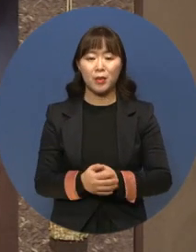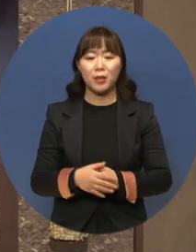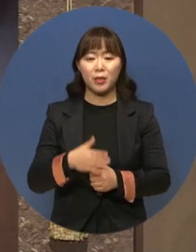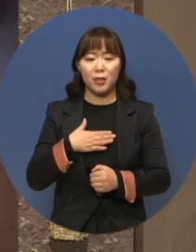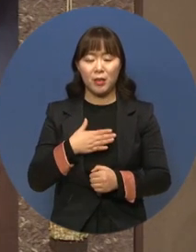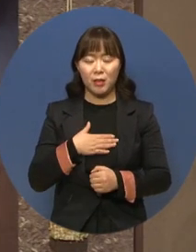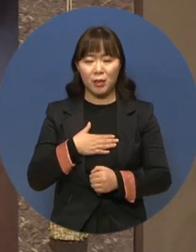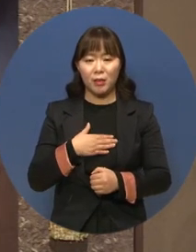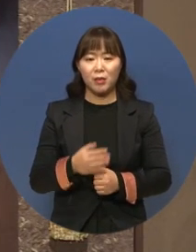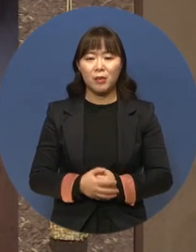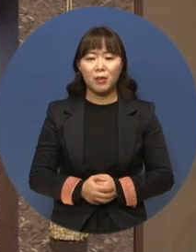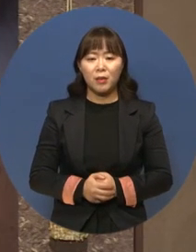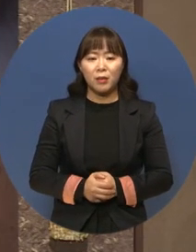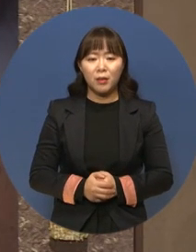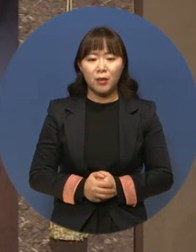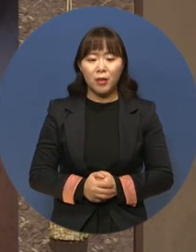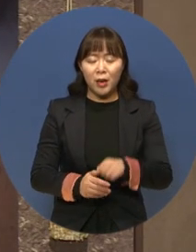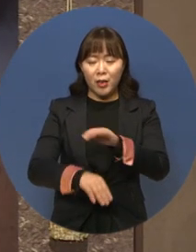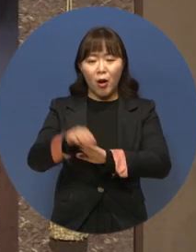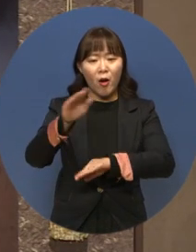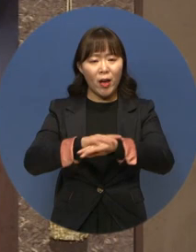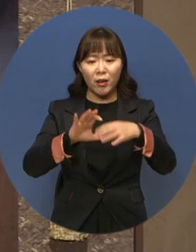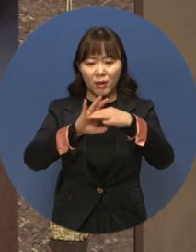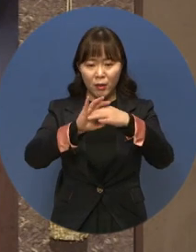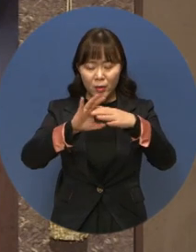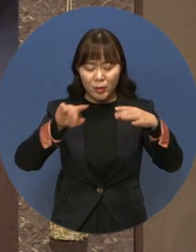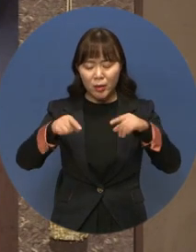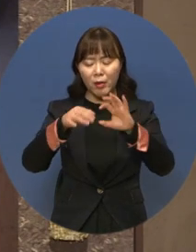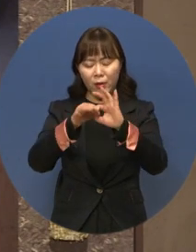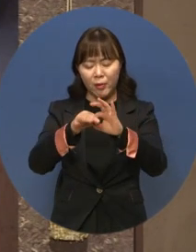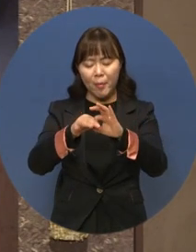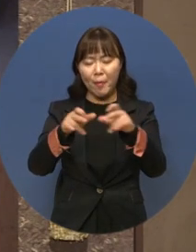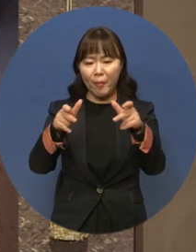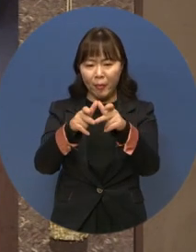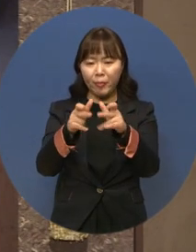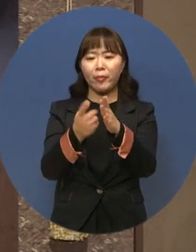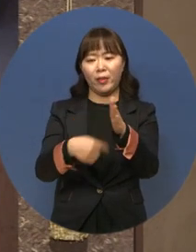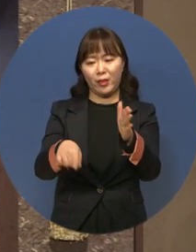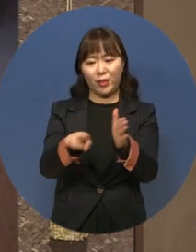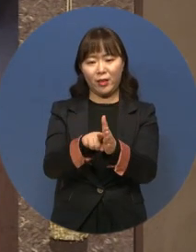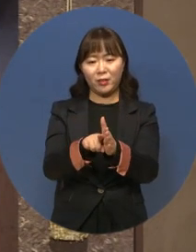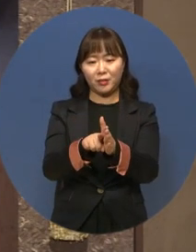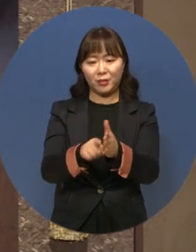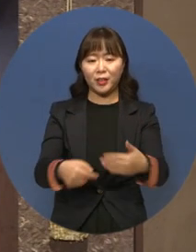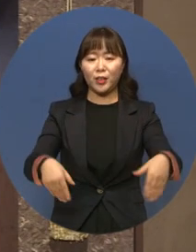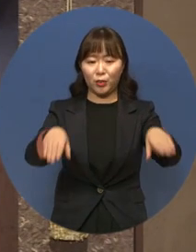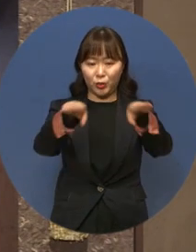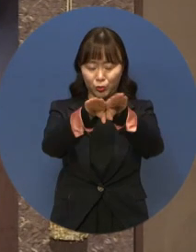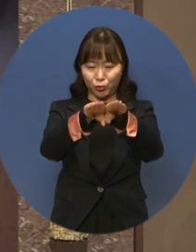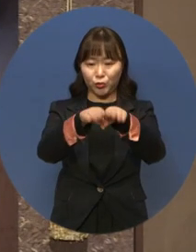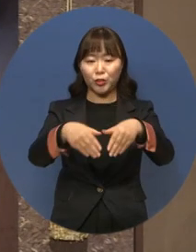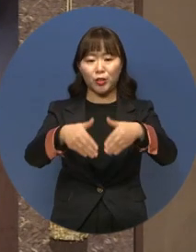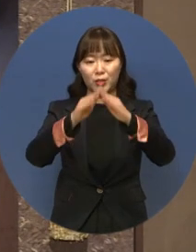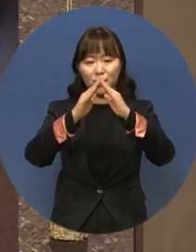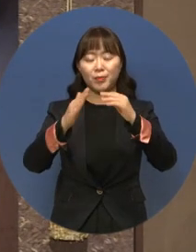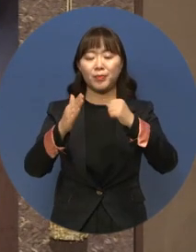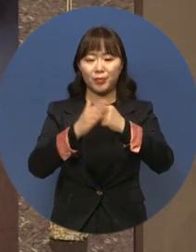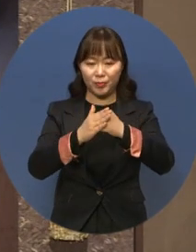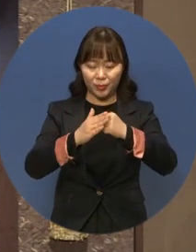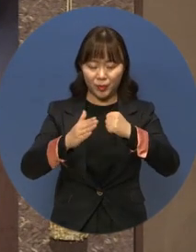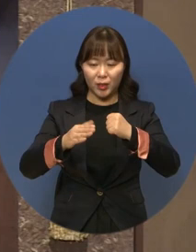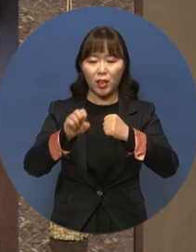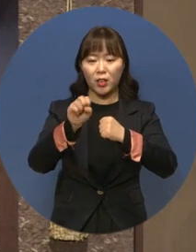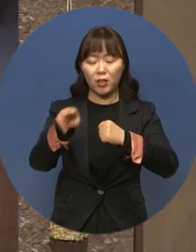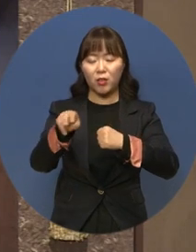저는 여야를 떠나서 이 네. 부분은 장애인들을 위한 그 기구 설치이기 때문에